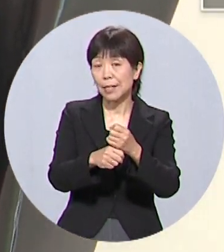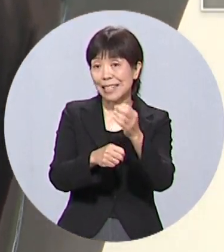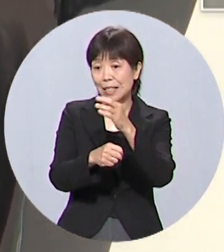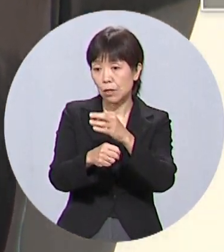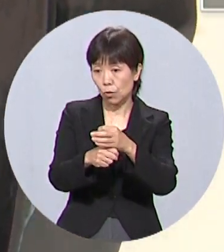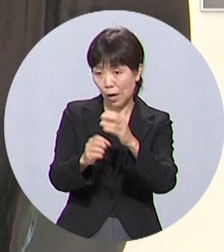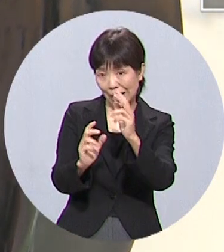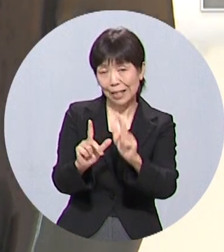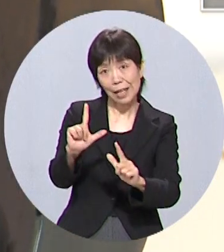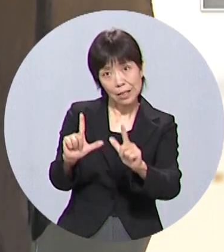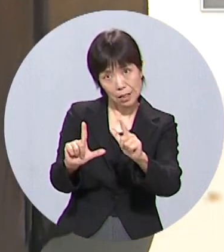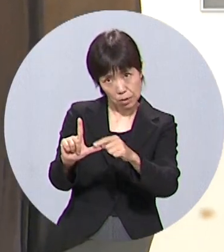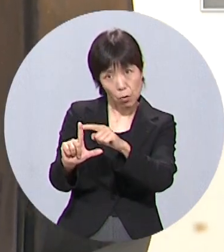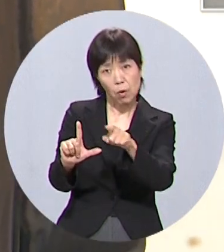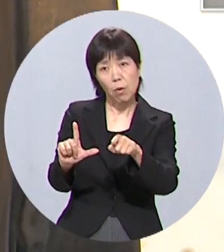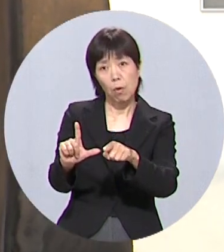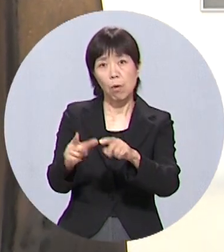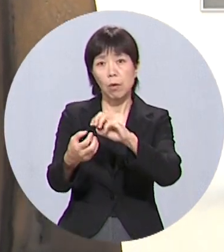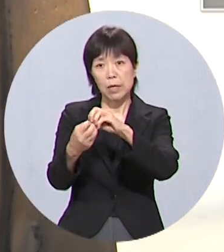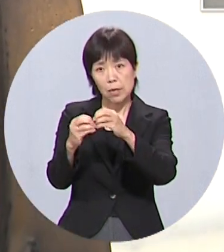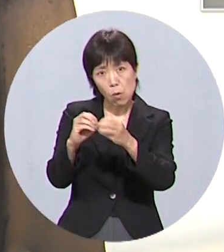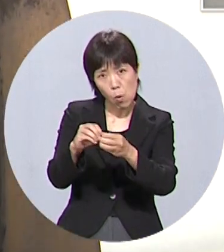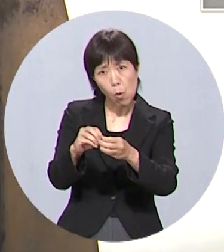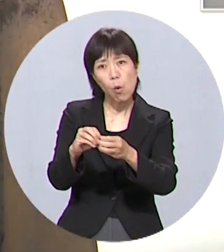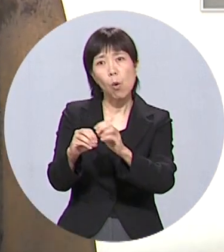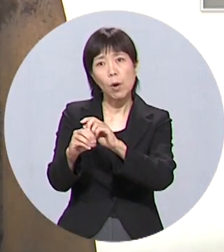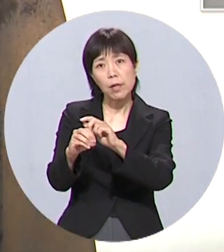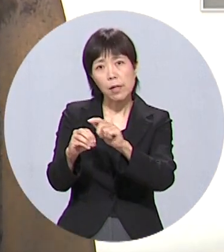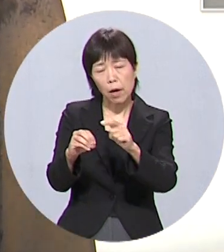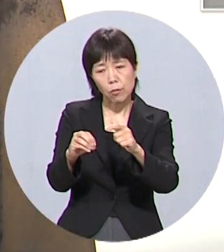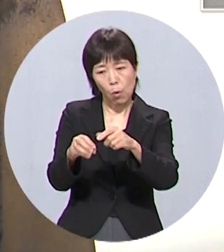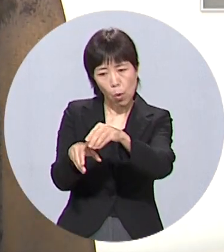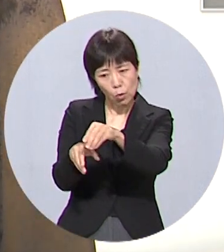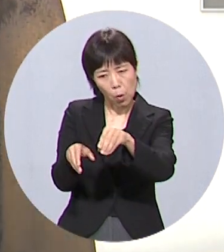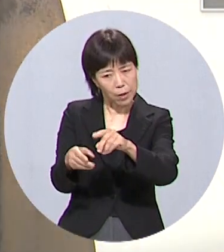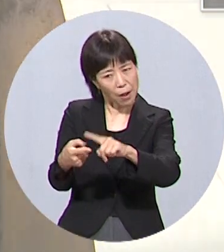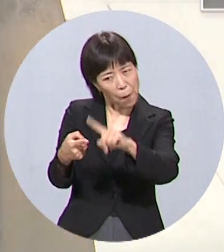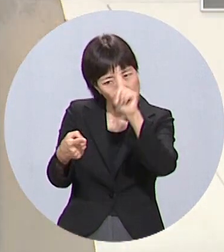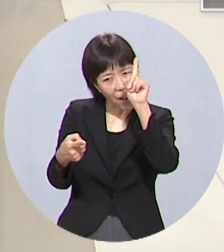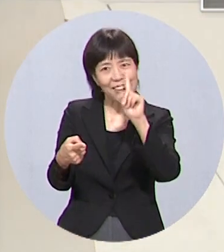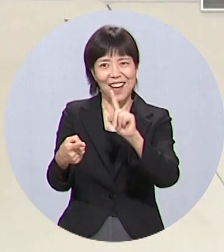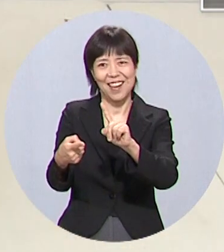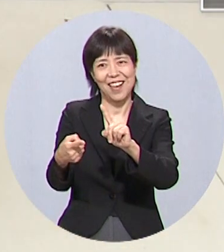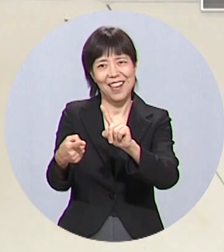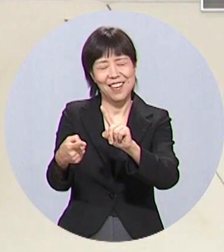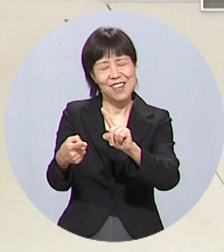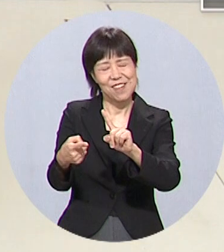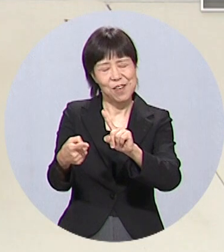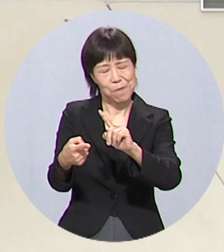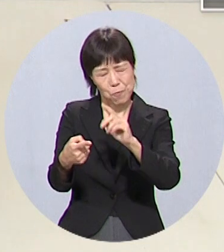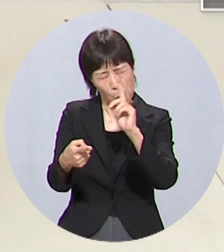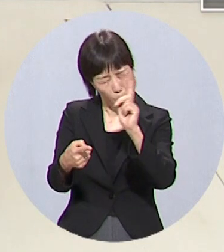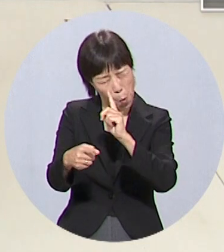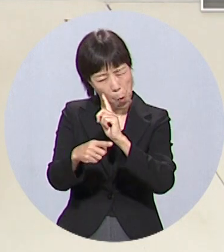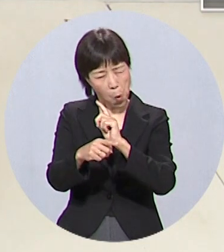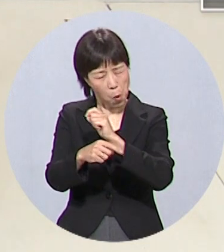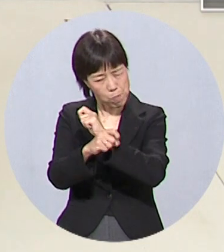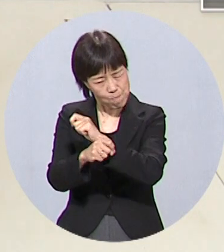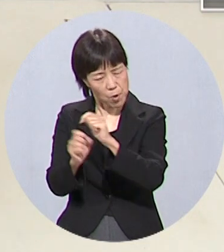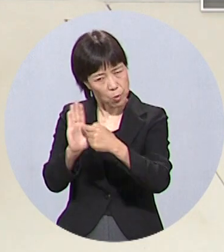か、それから色の部分がいかに陶芸らしくないメタリックな表現ができるかっていう